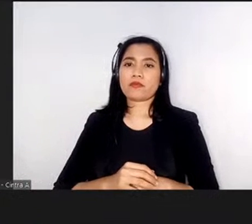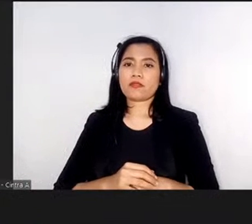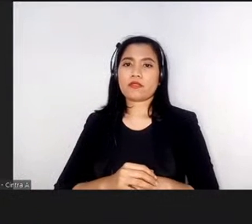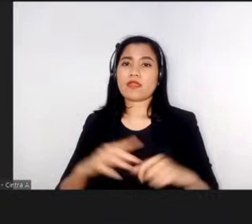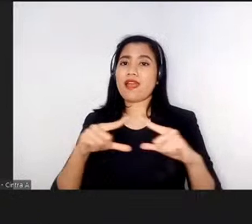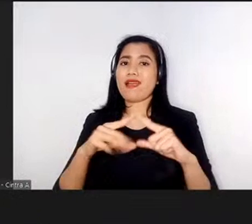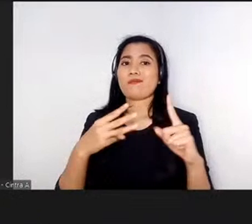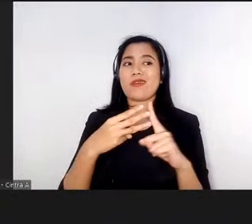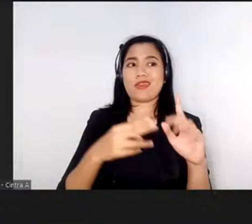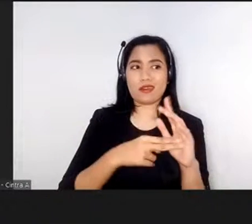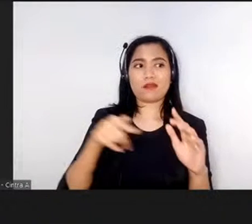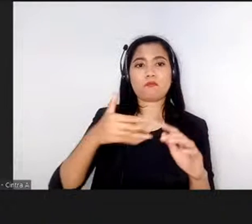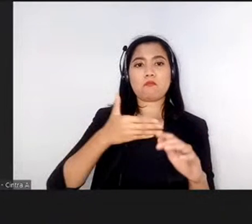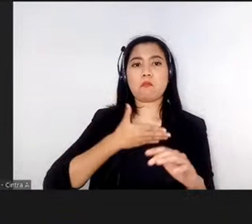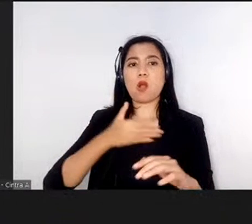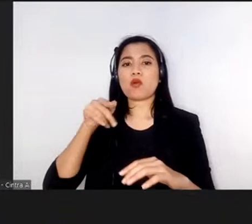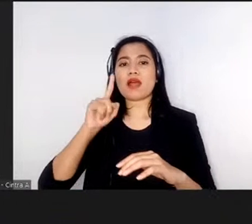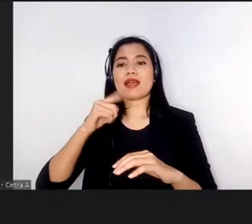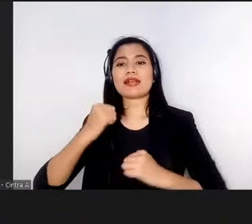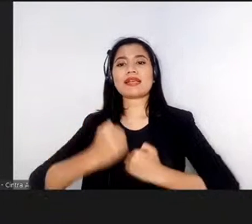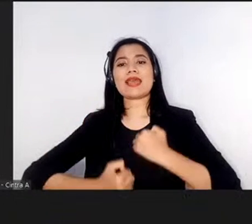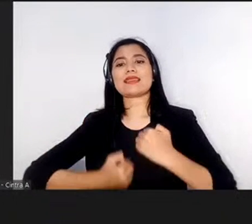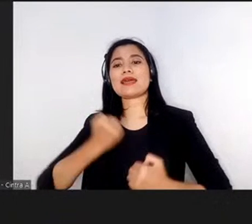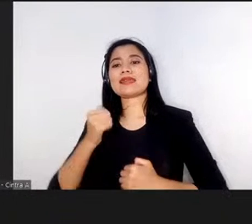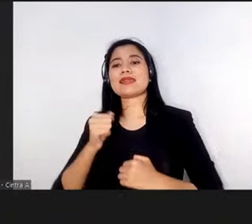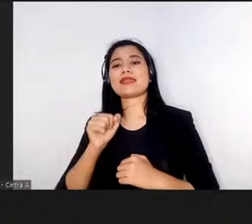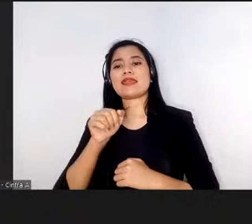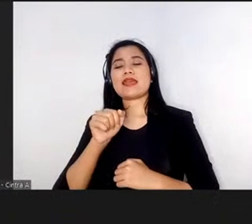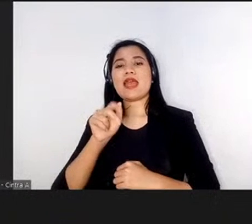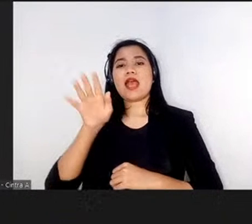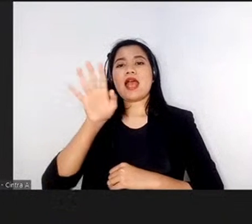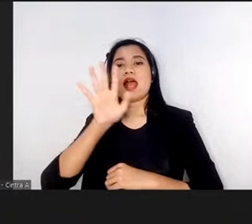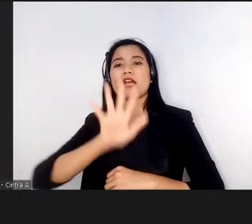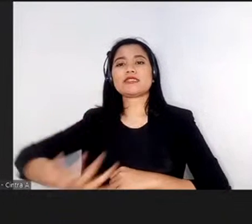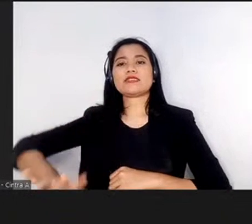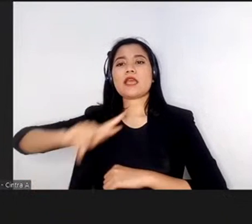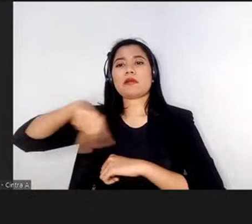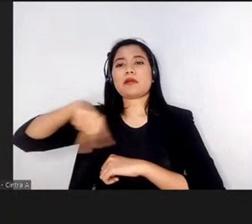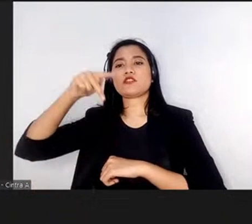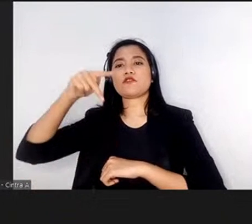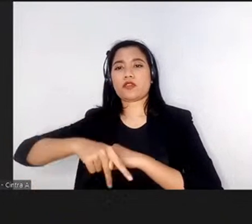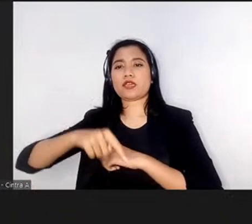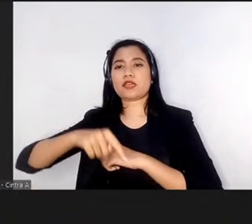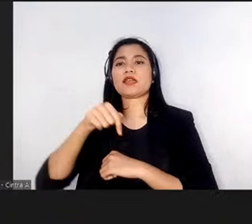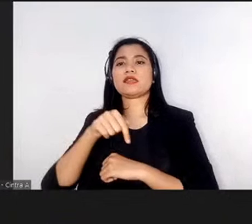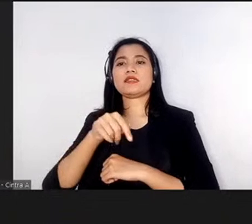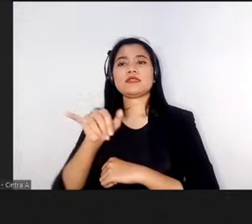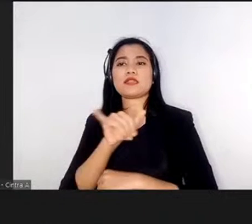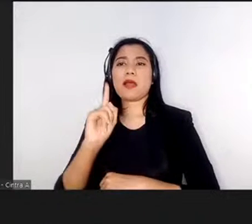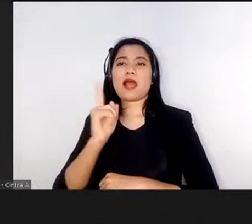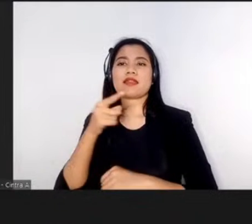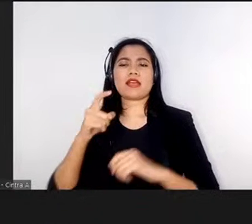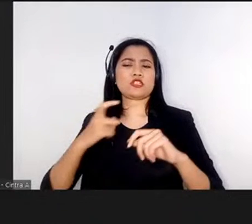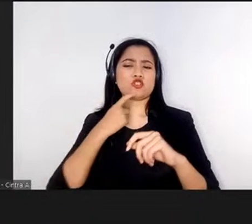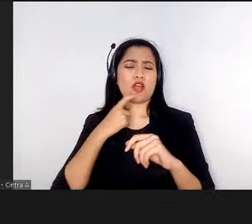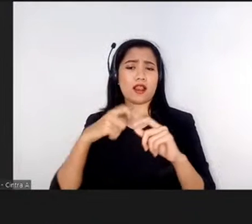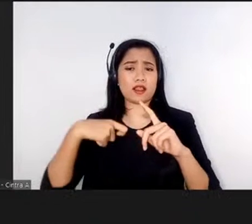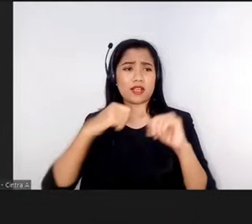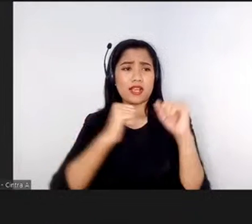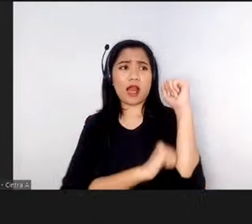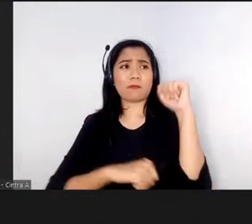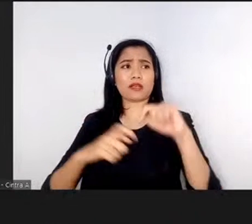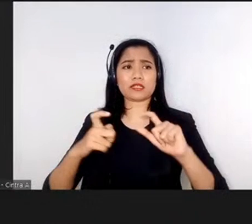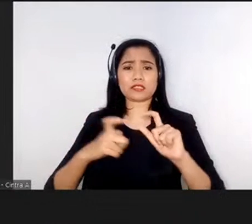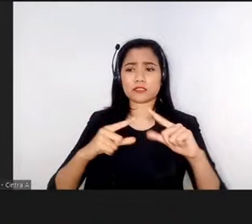ee Asia Pasifik maupun Amerika Serikat tetapi untuk misalnya kelapa sawit sektor kelapa sawit mereka akan terus